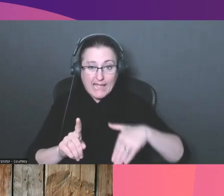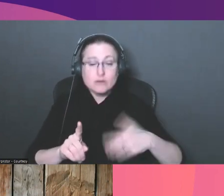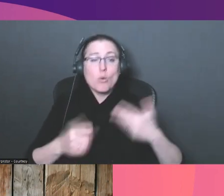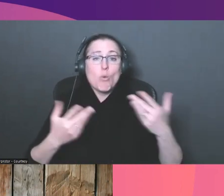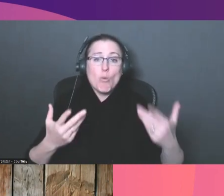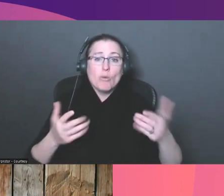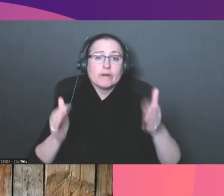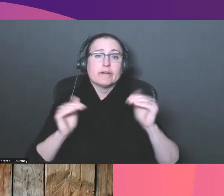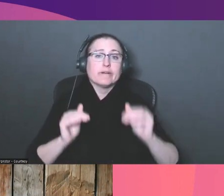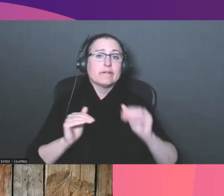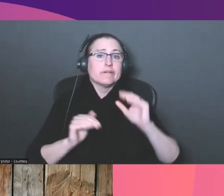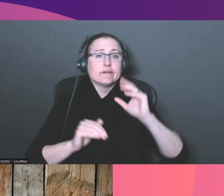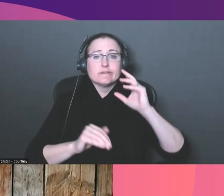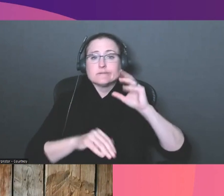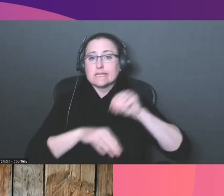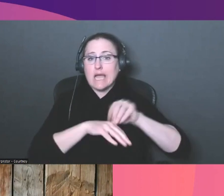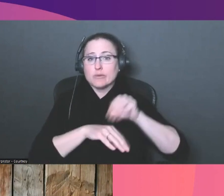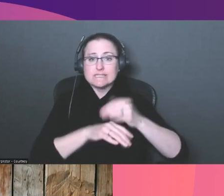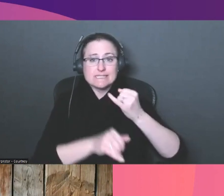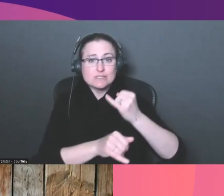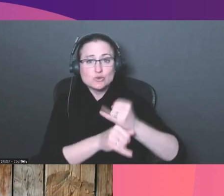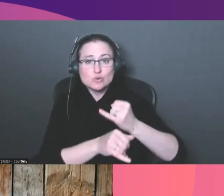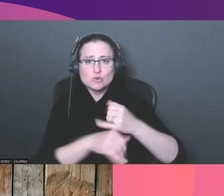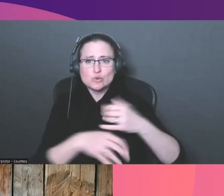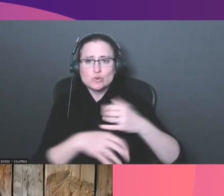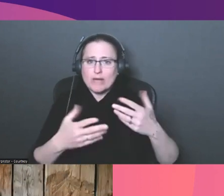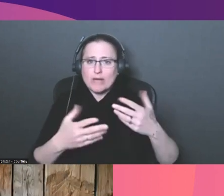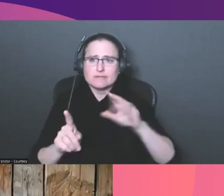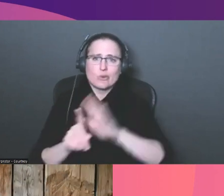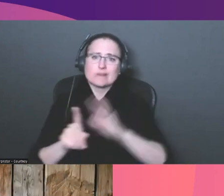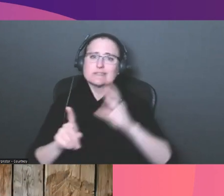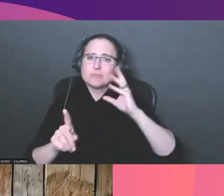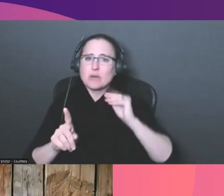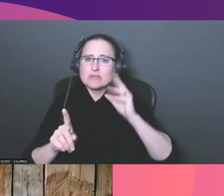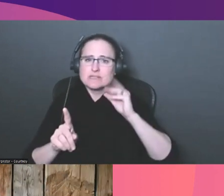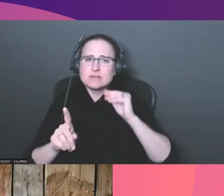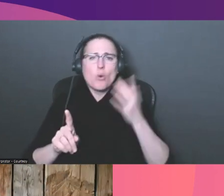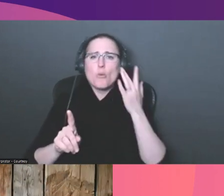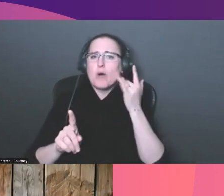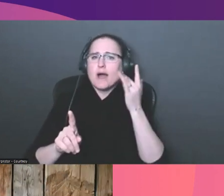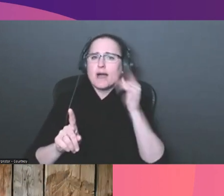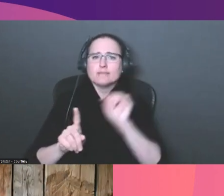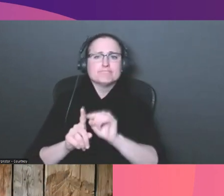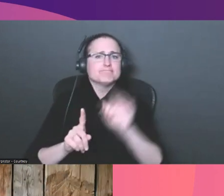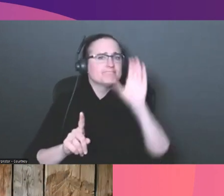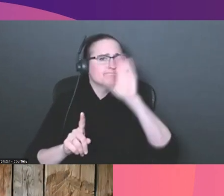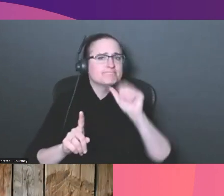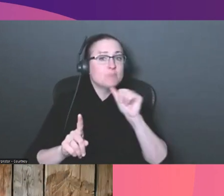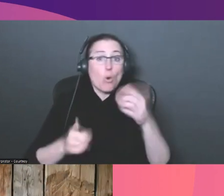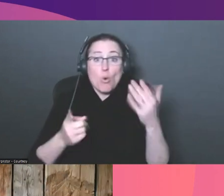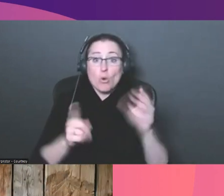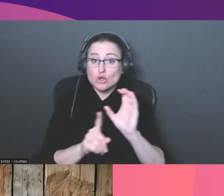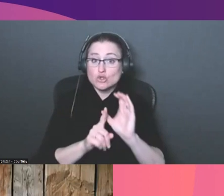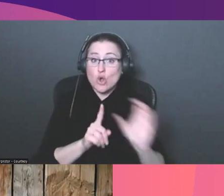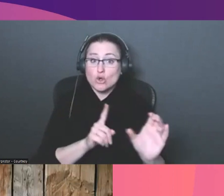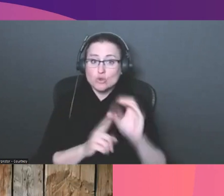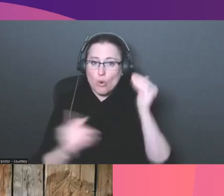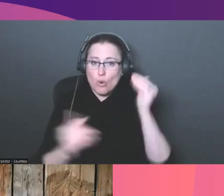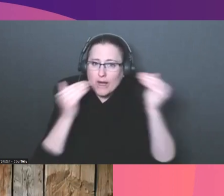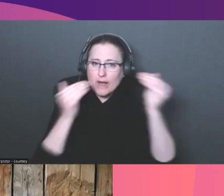Est-ce que c'est parce qu'elles ont des mauvaises expériences avec les séances de counseling ou